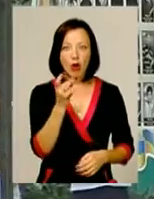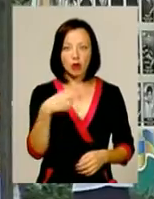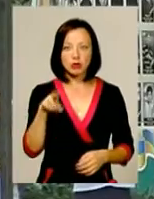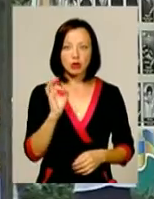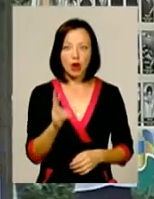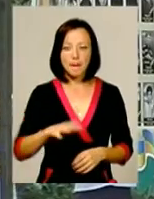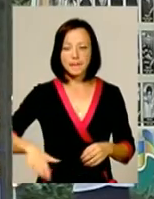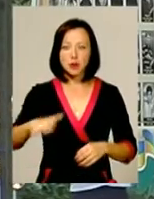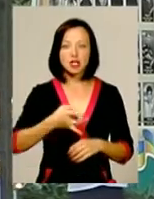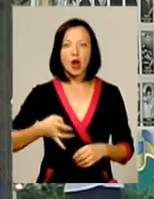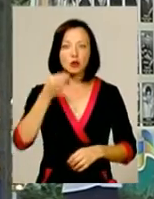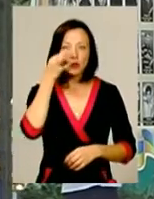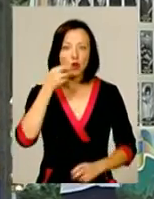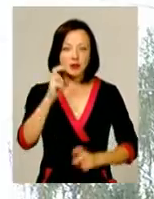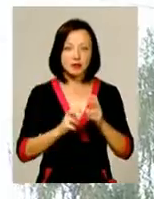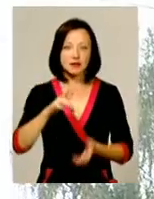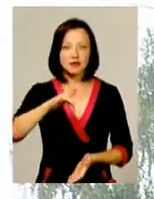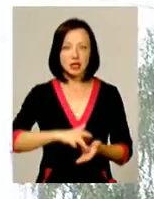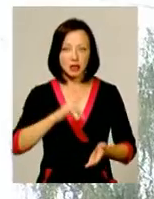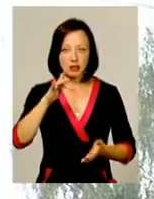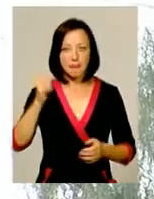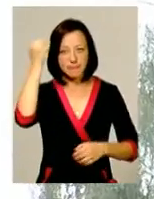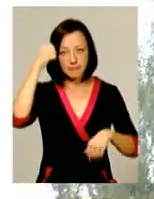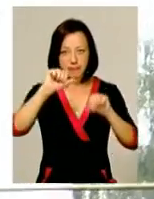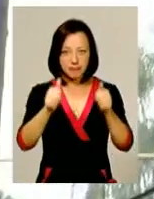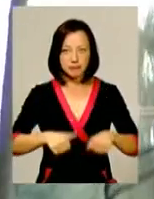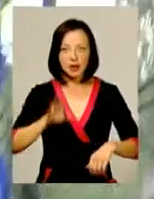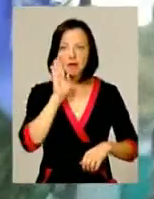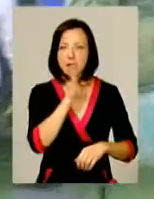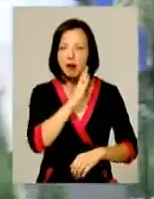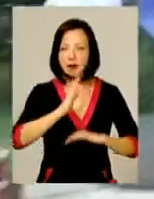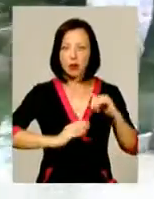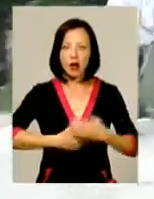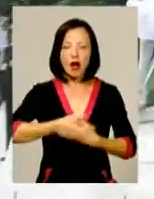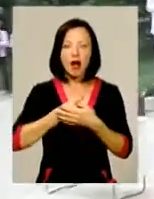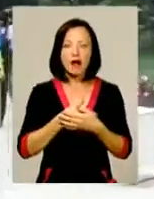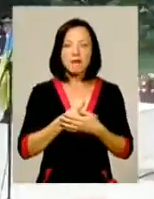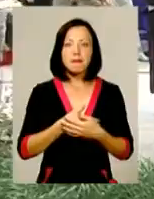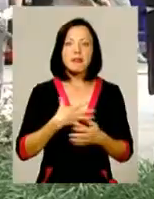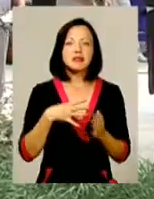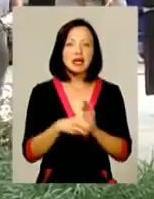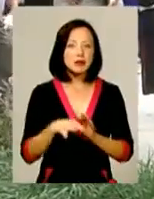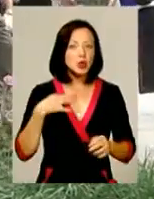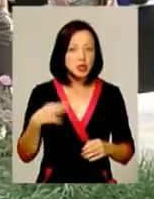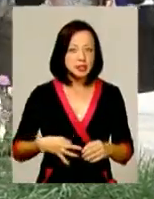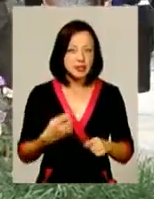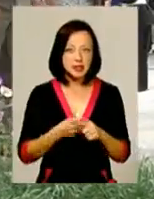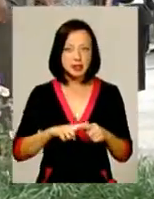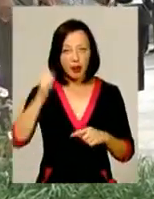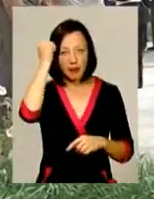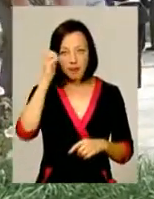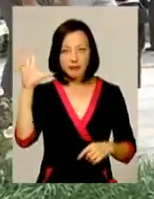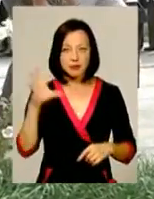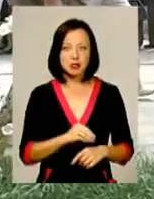мікрорайону, цукровий завод. У центрі невеликого скверу – монумент матері. На руках вона тримає загиблого сина. Це пам'ятник усім жінкам,